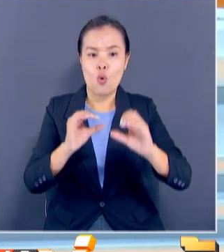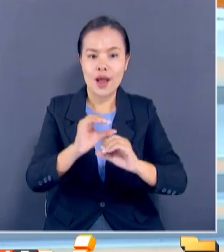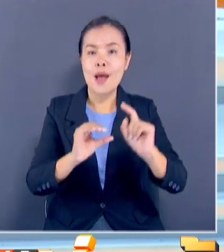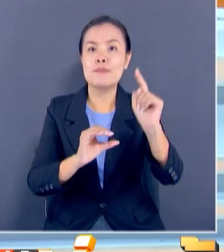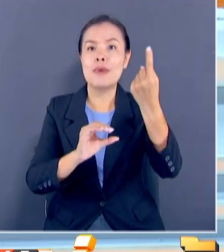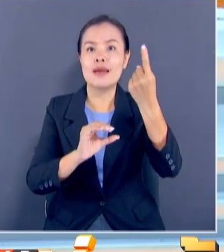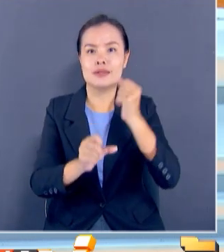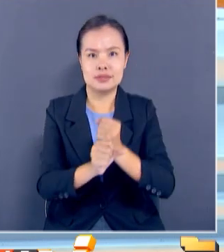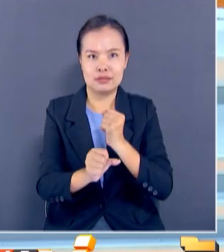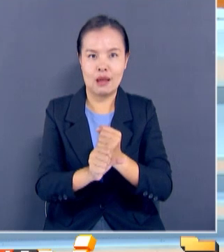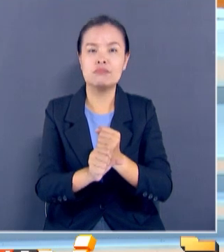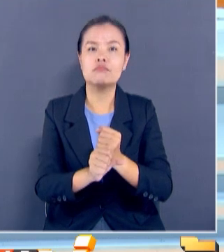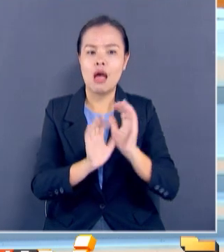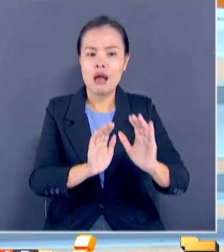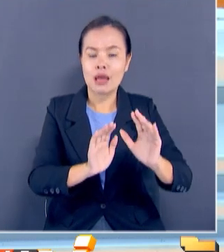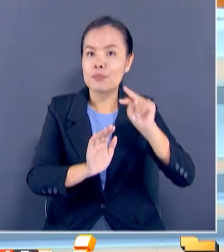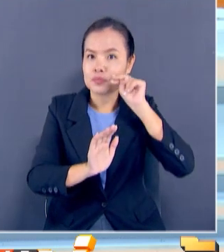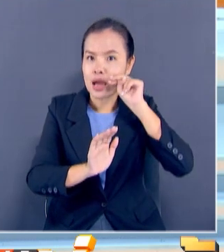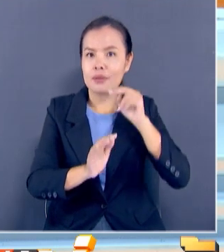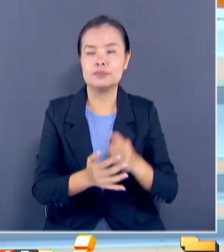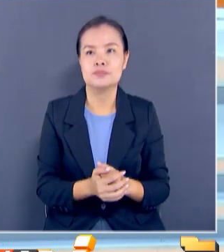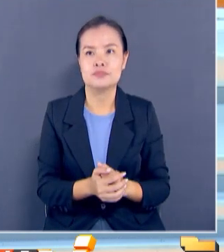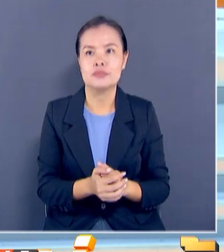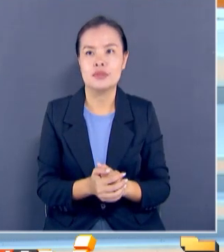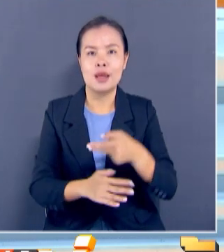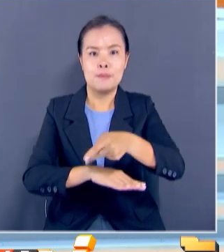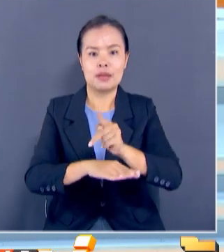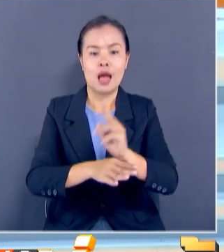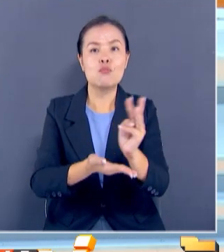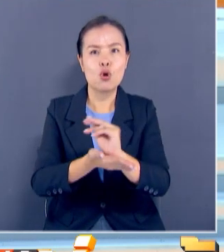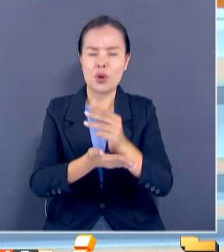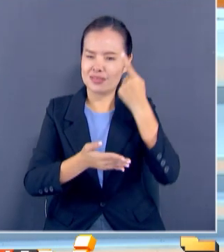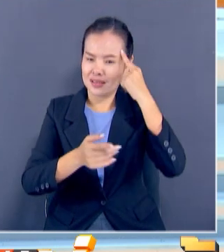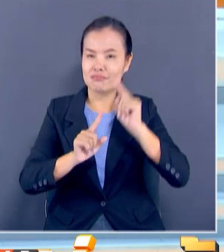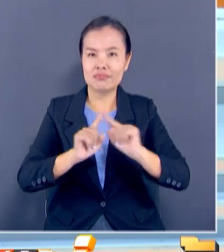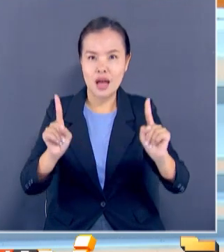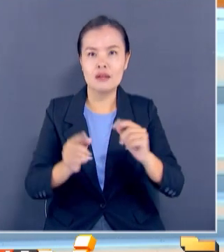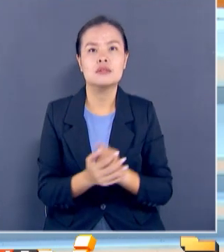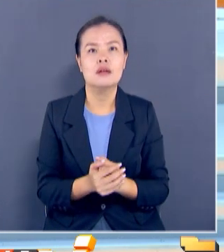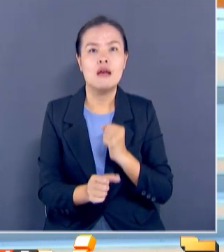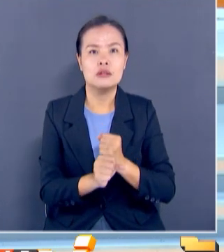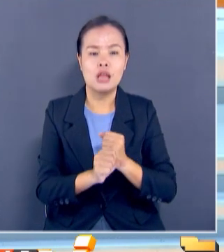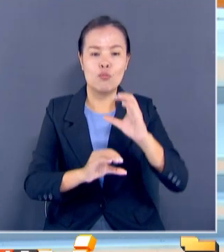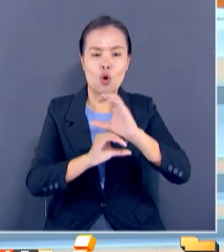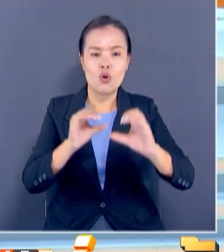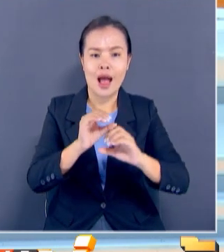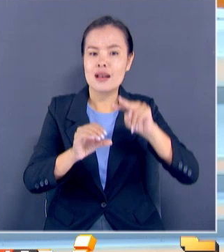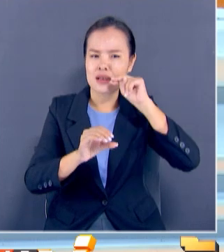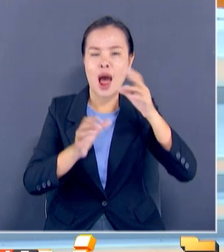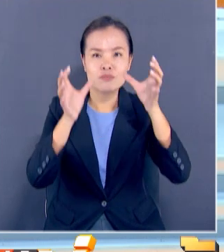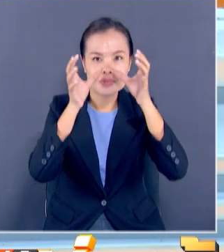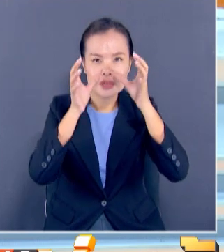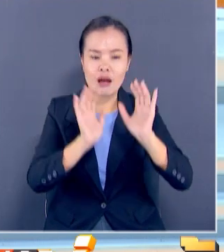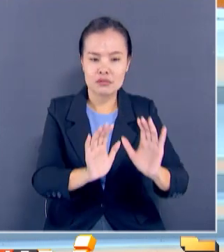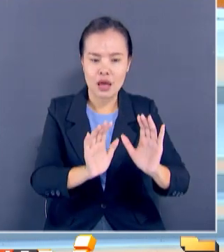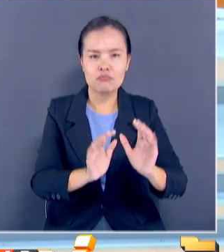การแก่งเสือเต้นเป็นเรื่องที่เห็นด้วยฮะแต่ทางด้านของประธานวุฒิสืบนะคะเสถียรเห็นต่างฮะบอกว่าการทำโครงการแก่งเสือเต้นไม่น่า